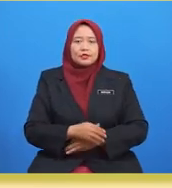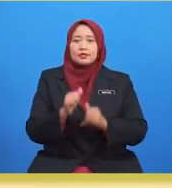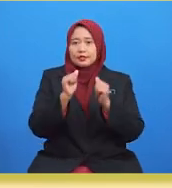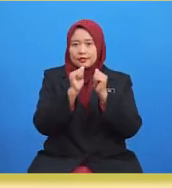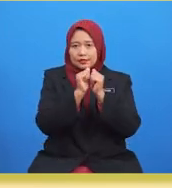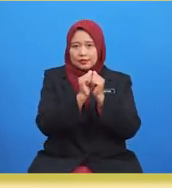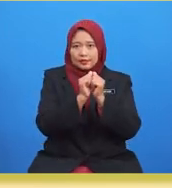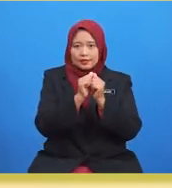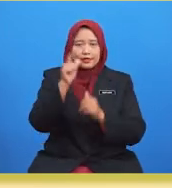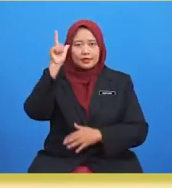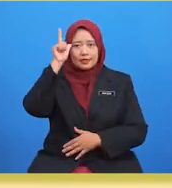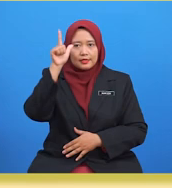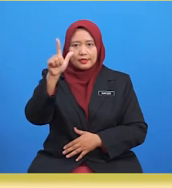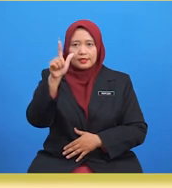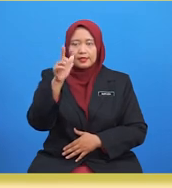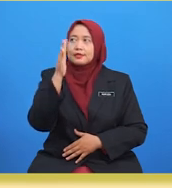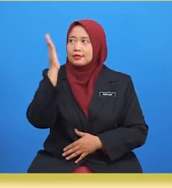melihat paparan skrin.